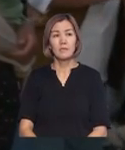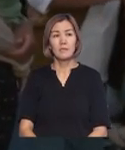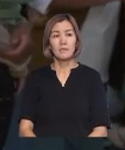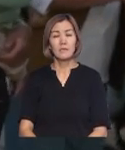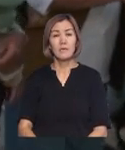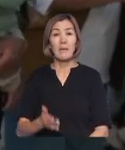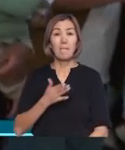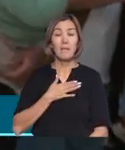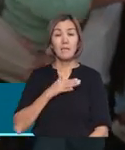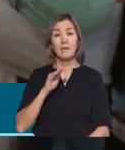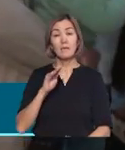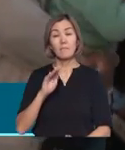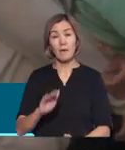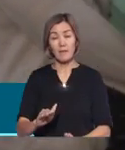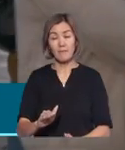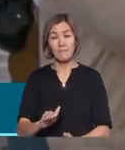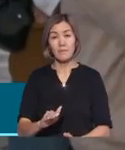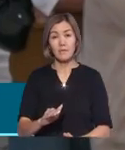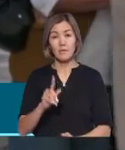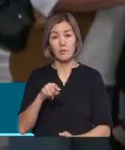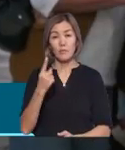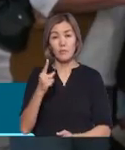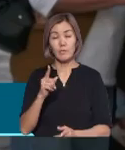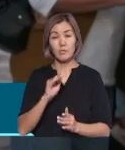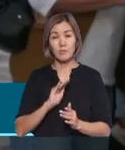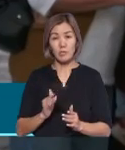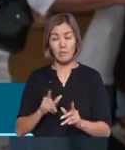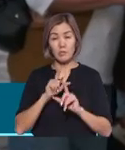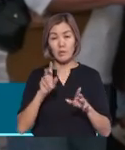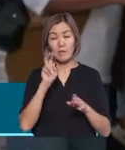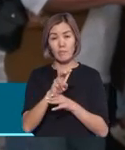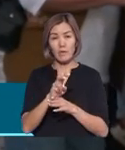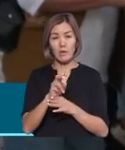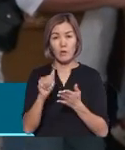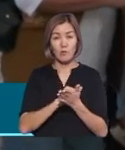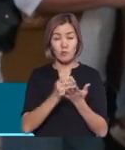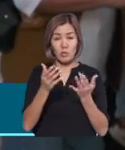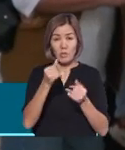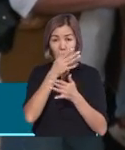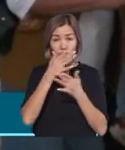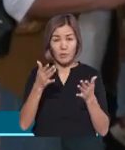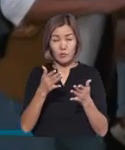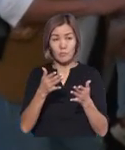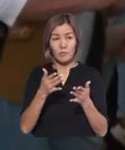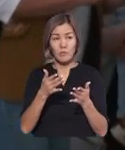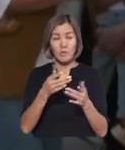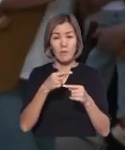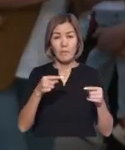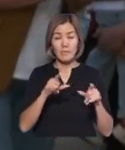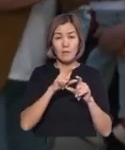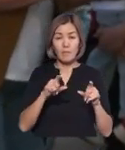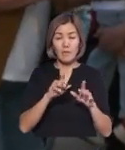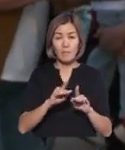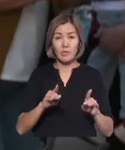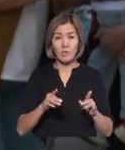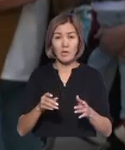садик. Менің балам BBC-те бірінші балабақшасына барады. Жабылып қалғаннан бері баламның құжаттарын ала алмай жүрмін. Басқа балабақшаға